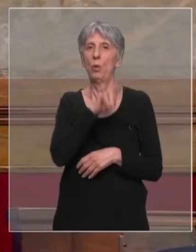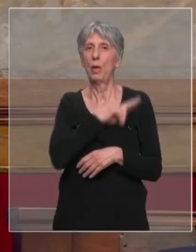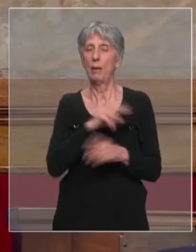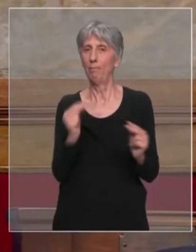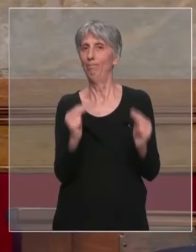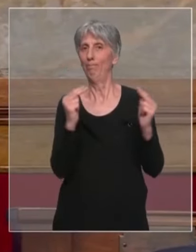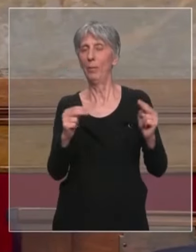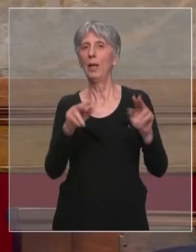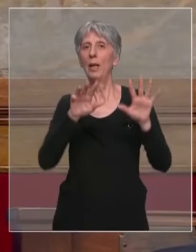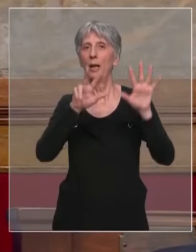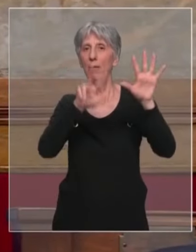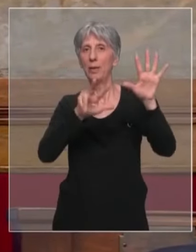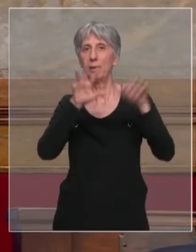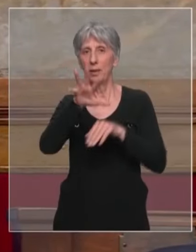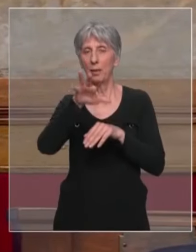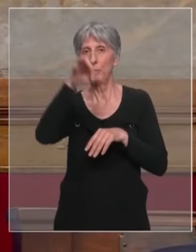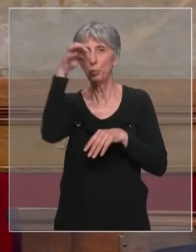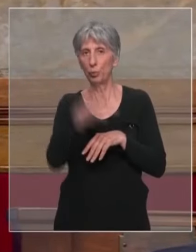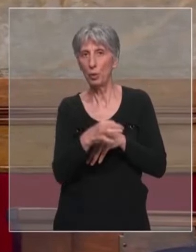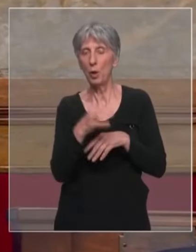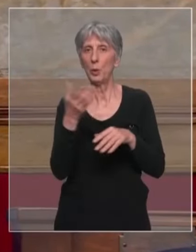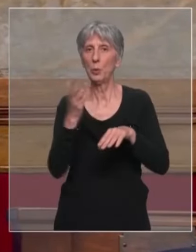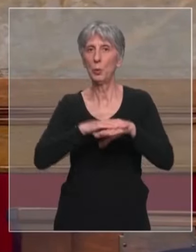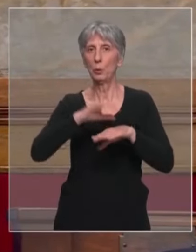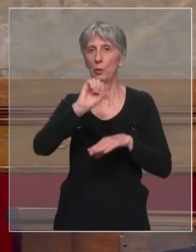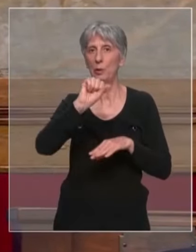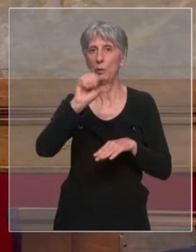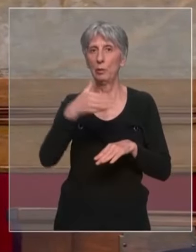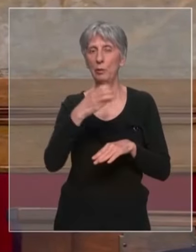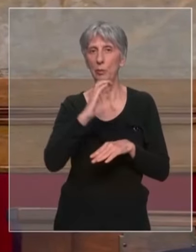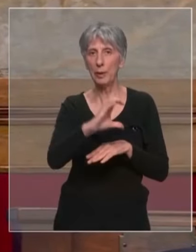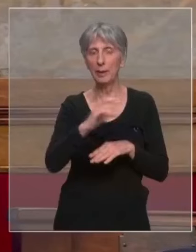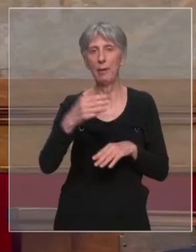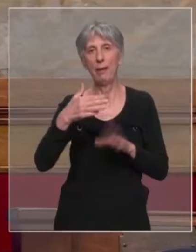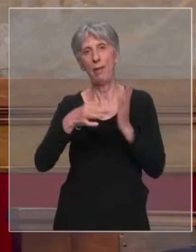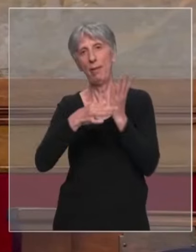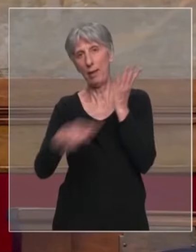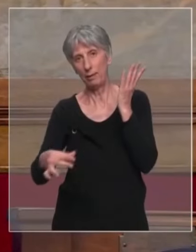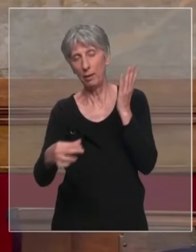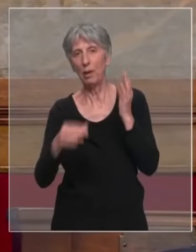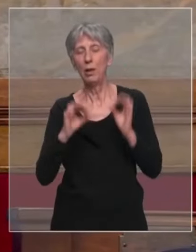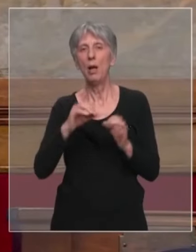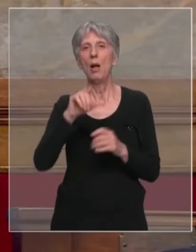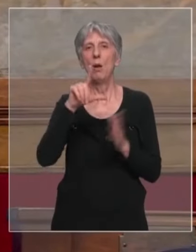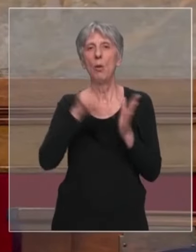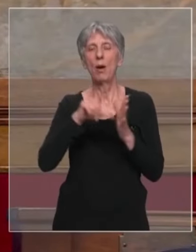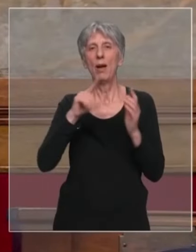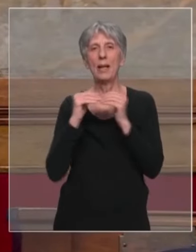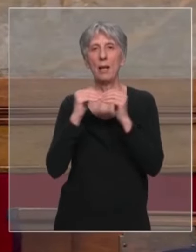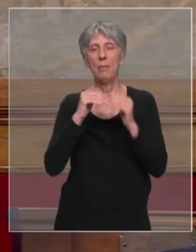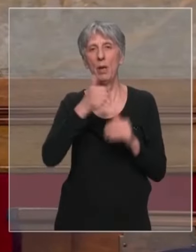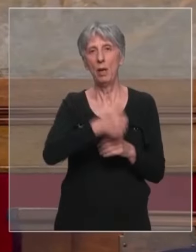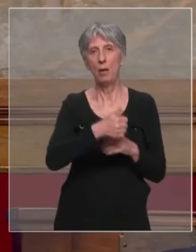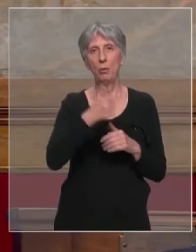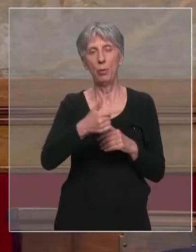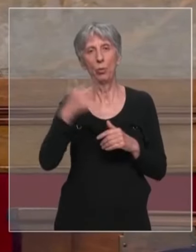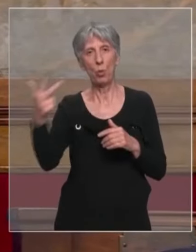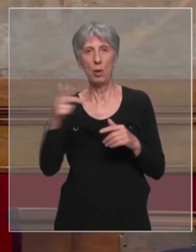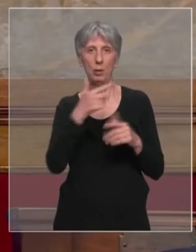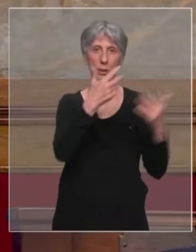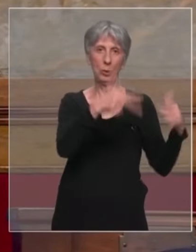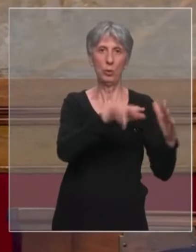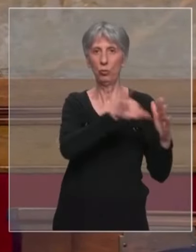à 85% du SMIC net, les lois EGalim 1, 2 et 3, votées entre 2018 et